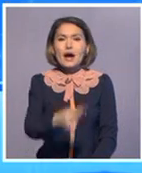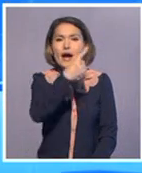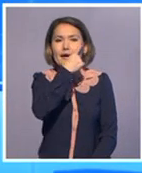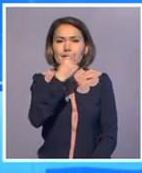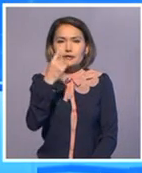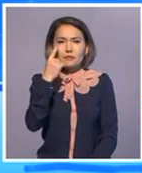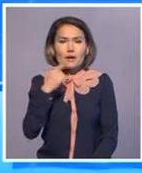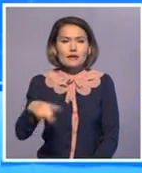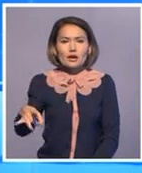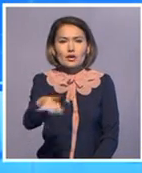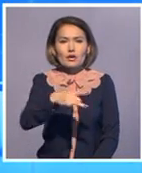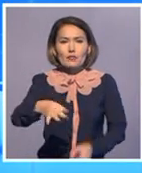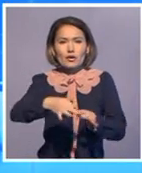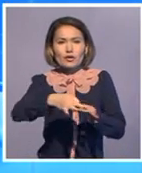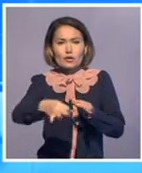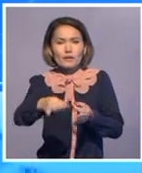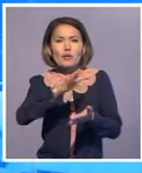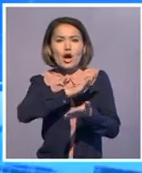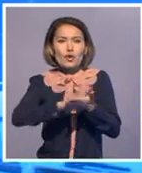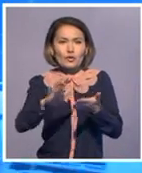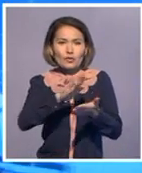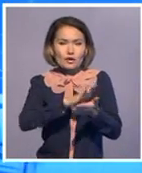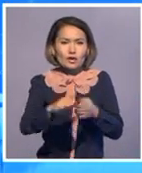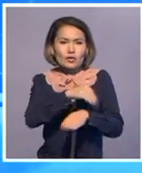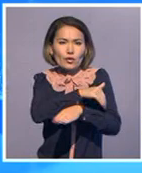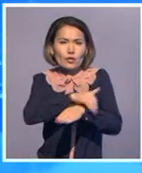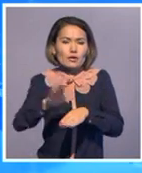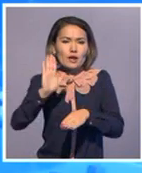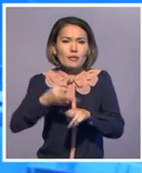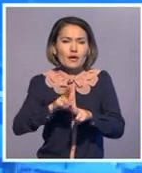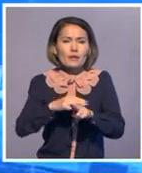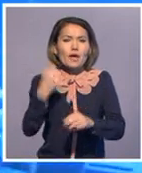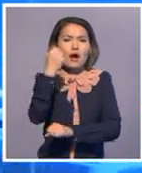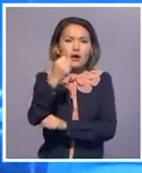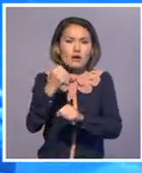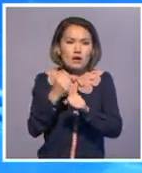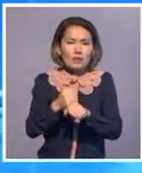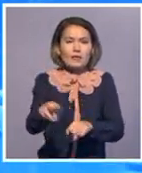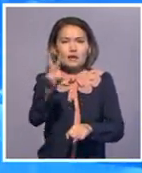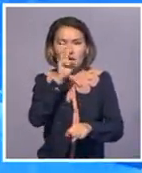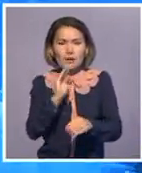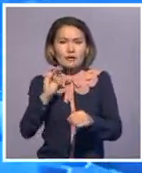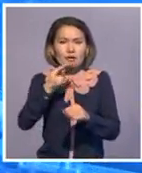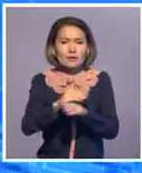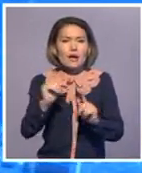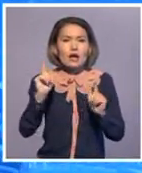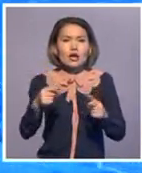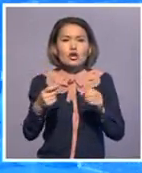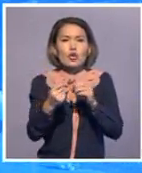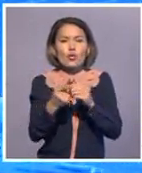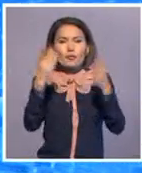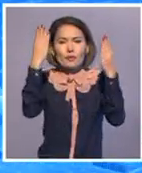Мадрид көшелері ақыры тазаратын болды. Испания астанасының әкімшілігі көше сыпырушылар кәсіподағымен келісімге келіп, олар 11 күнге